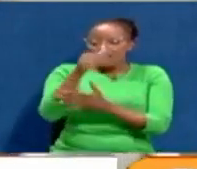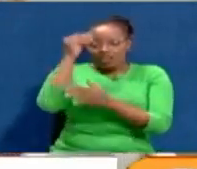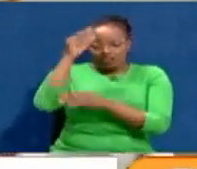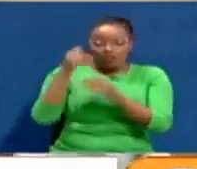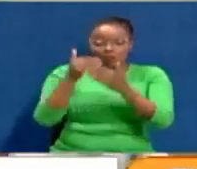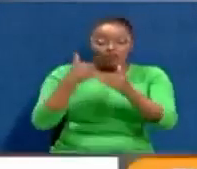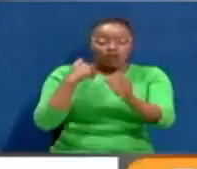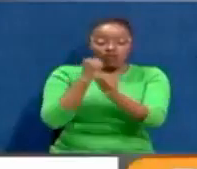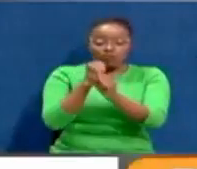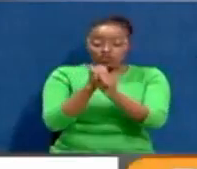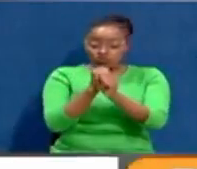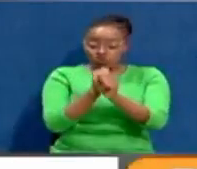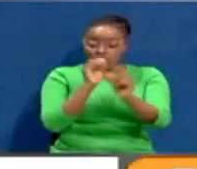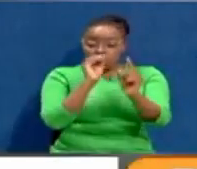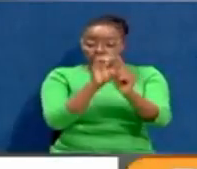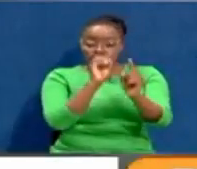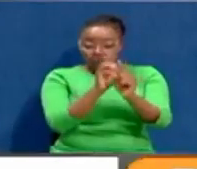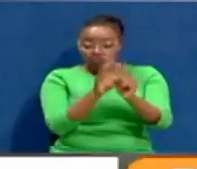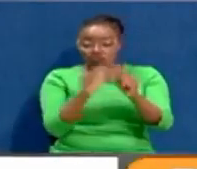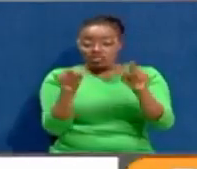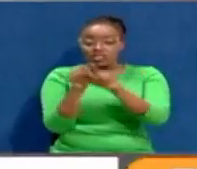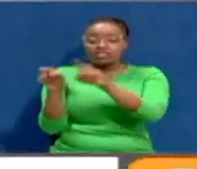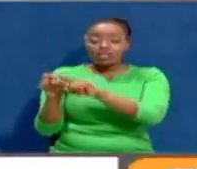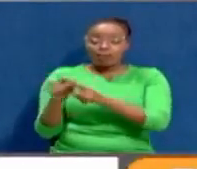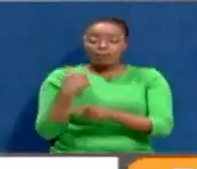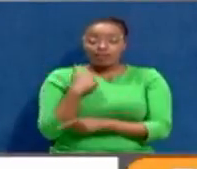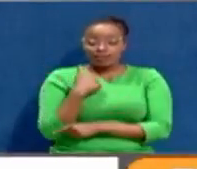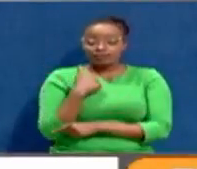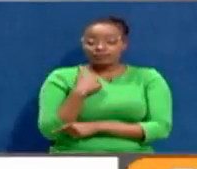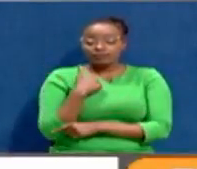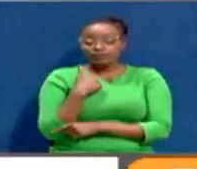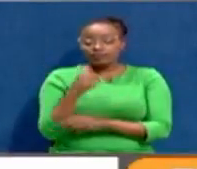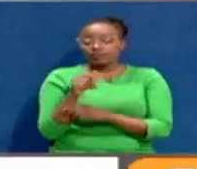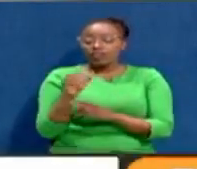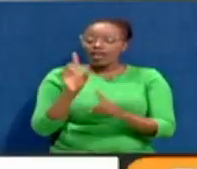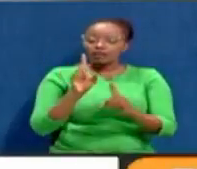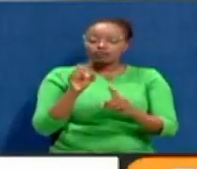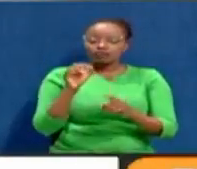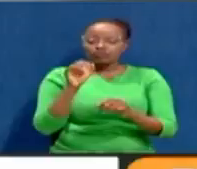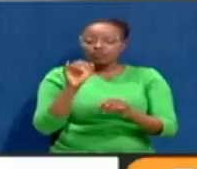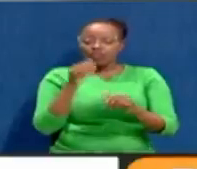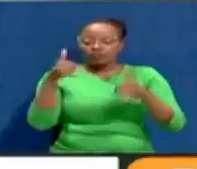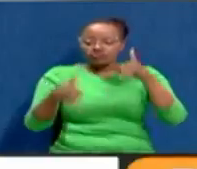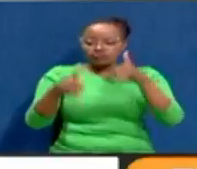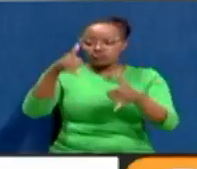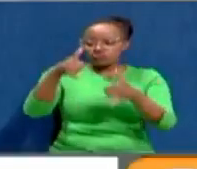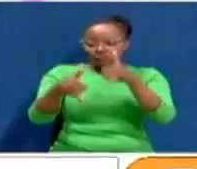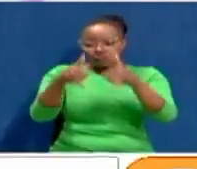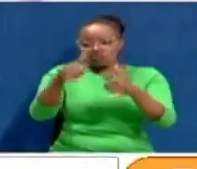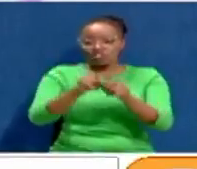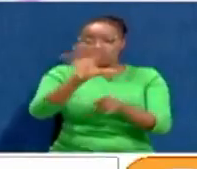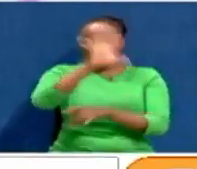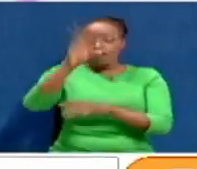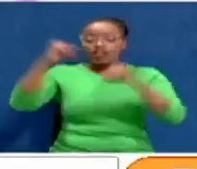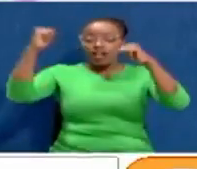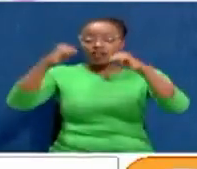nikifanya mentorship program. And kando na hiyo, mimi huwa nafanya the modeling activity under category ya the